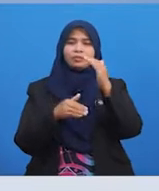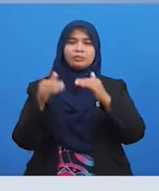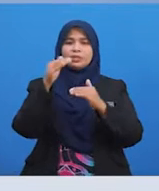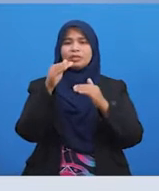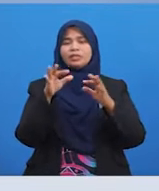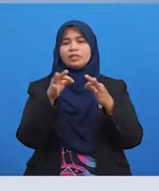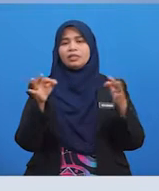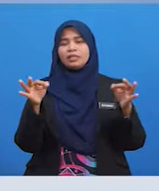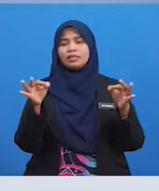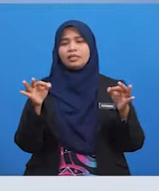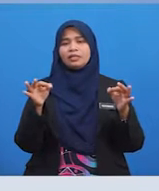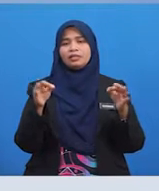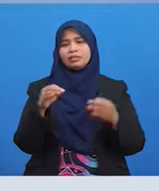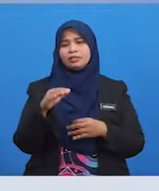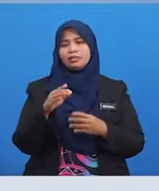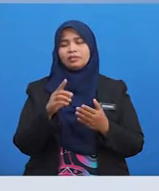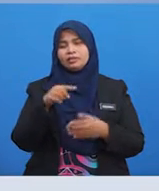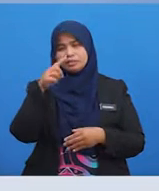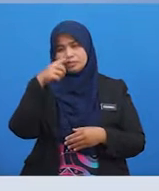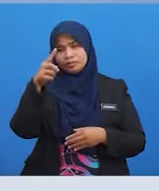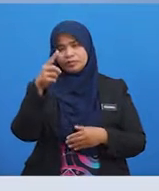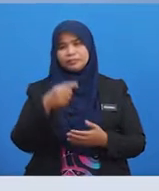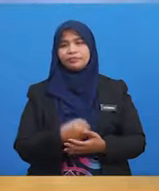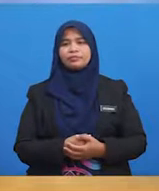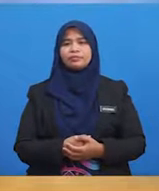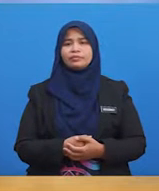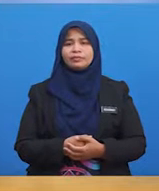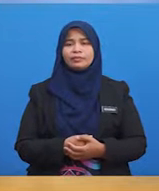bina ayat-ayat tersebut.